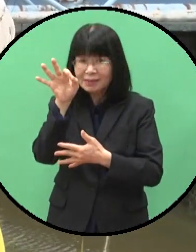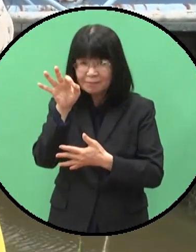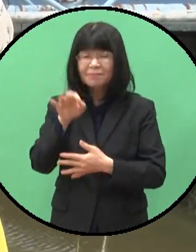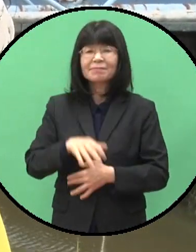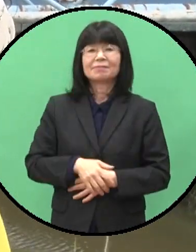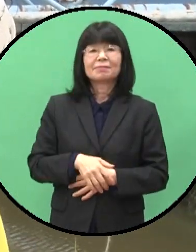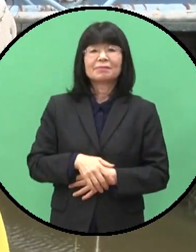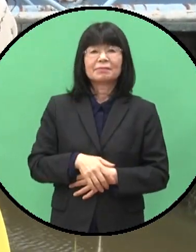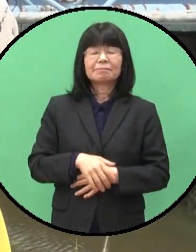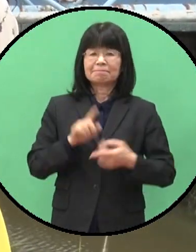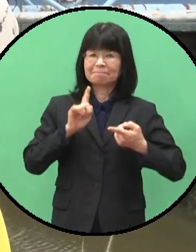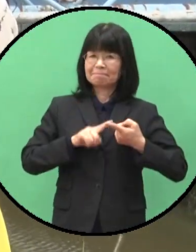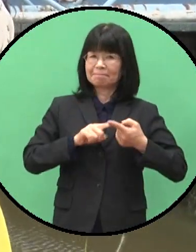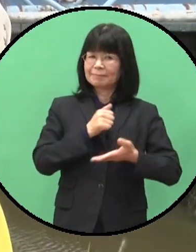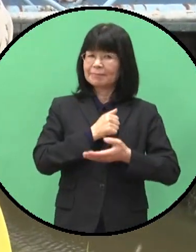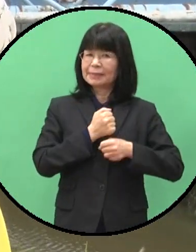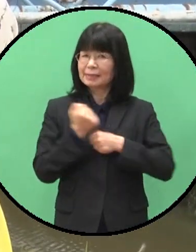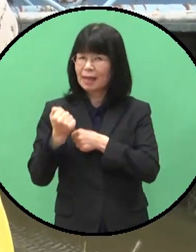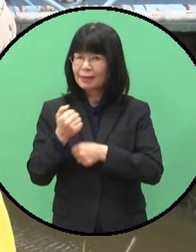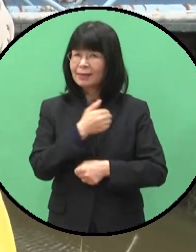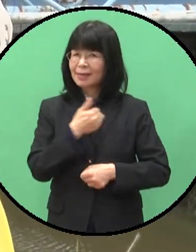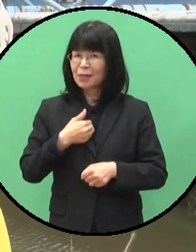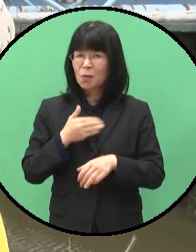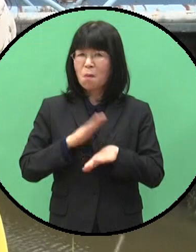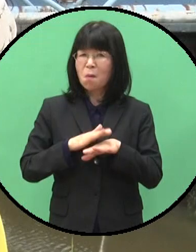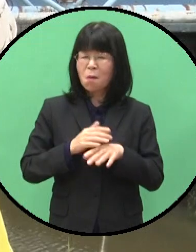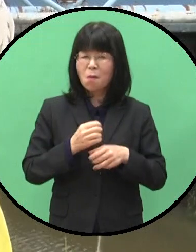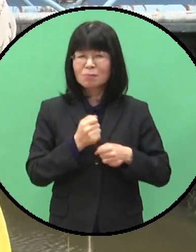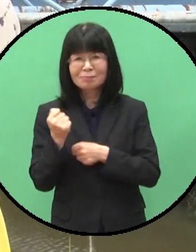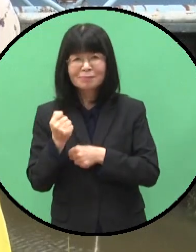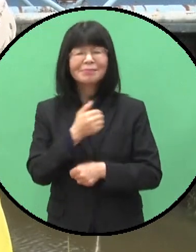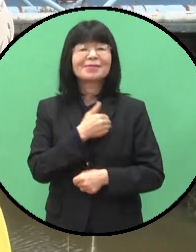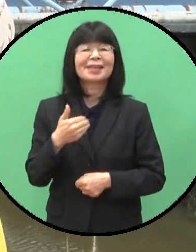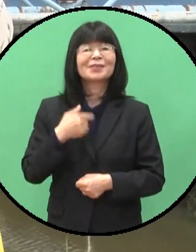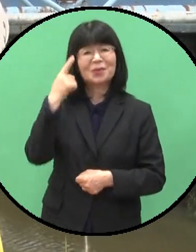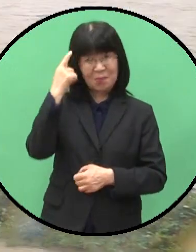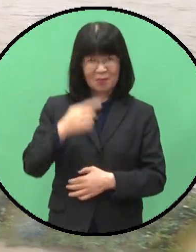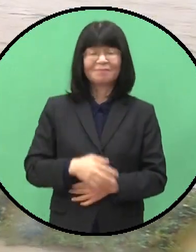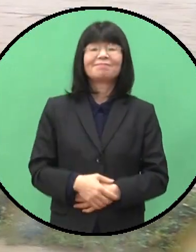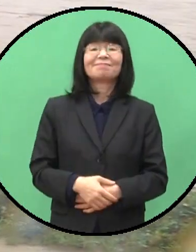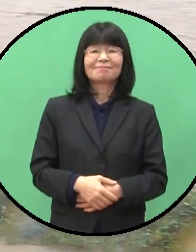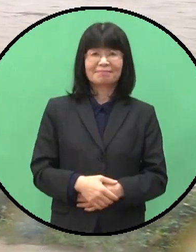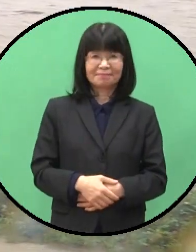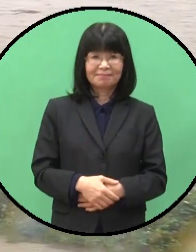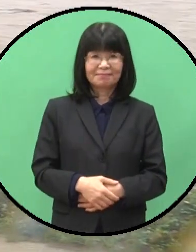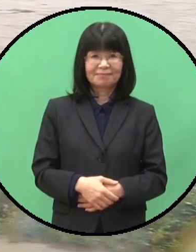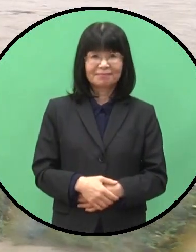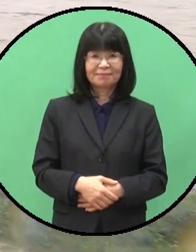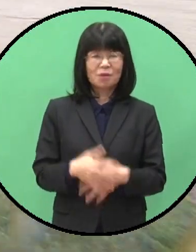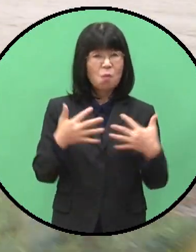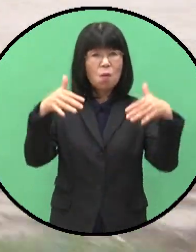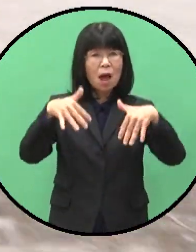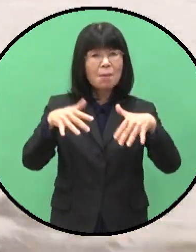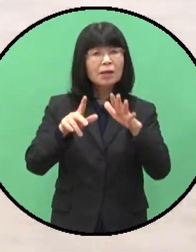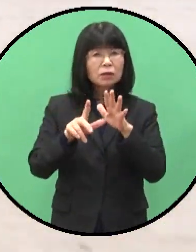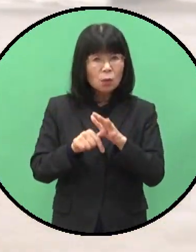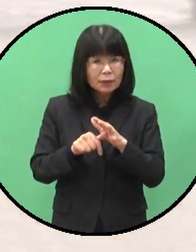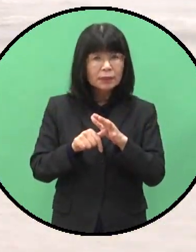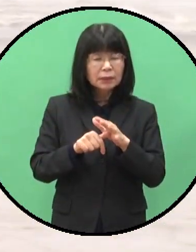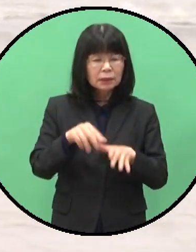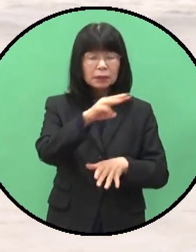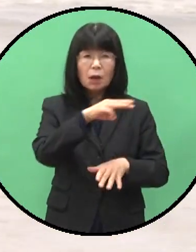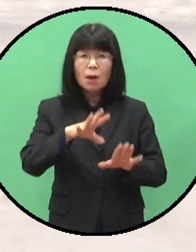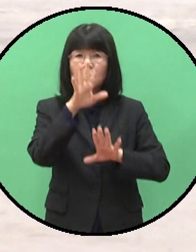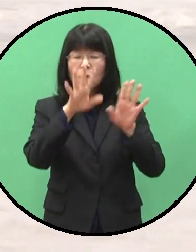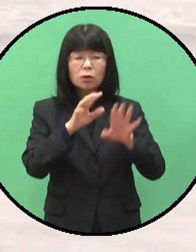ことで、より適切な避難の判断につながるものと考えています。 大雨の際に河川の